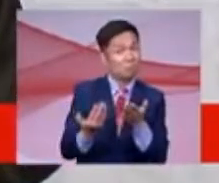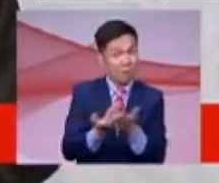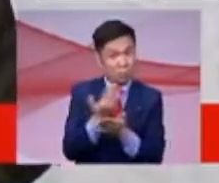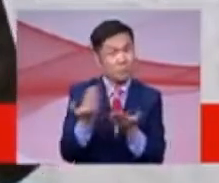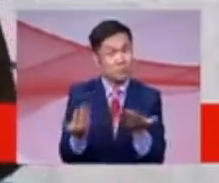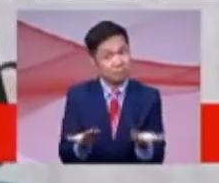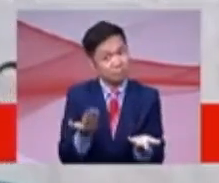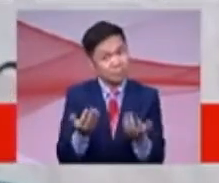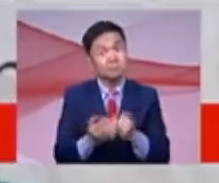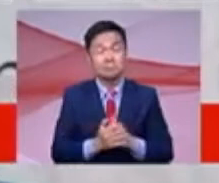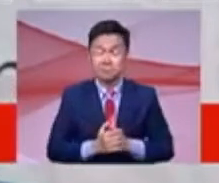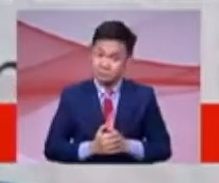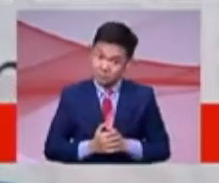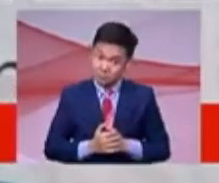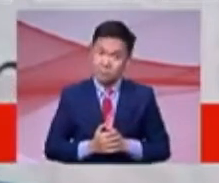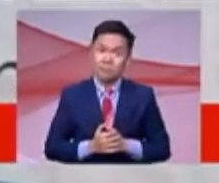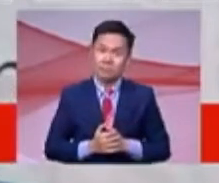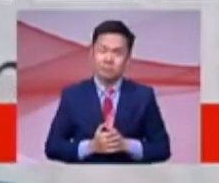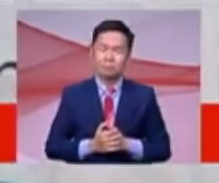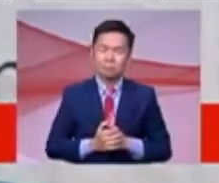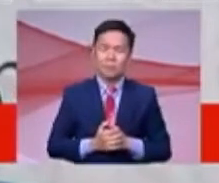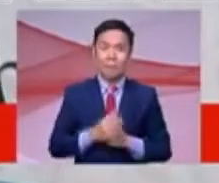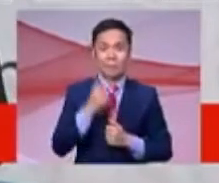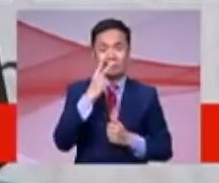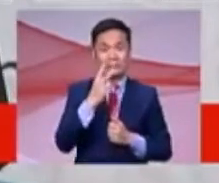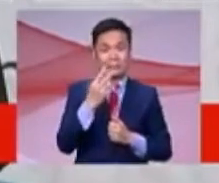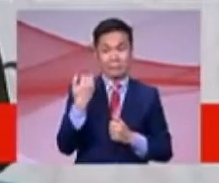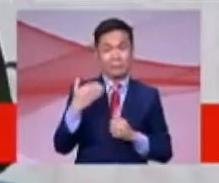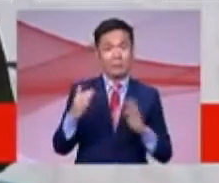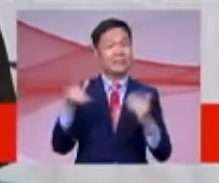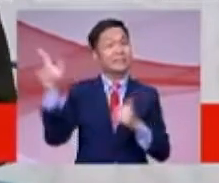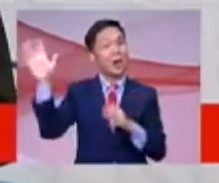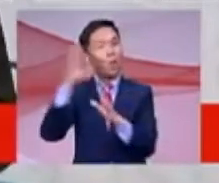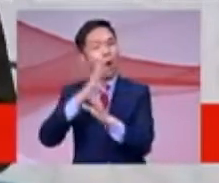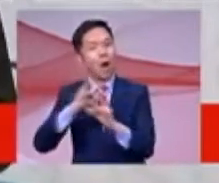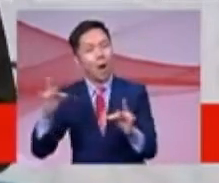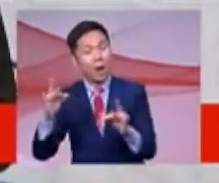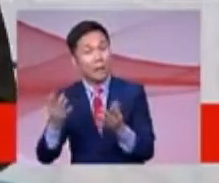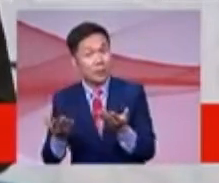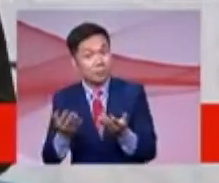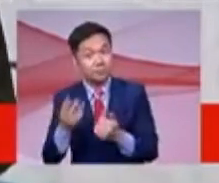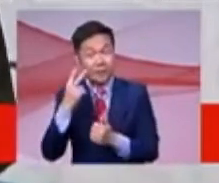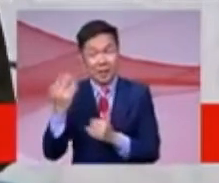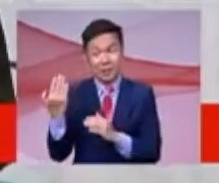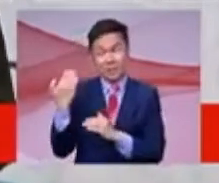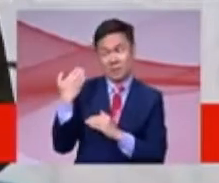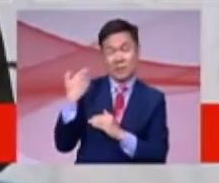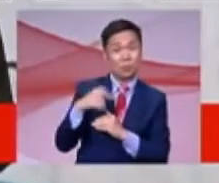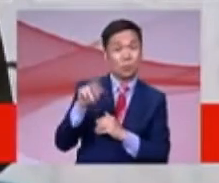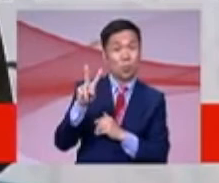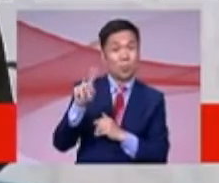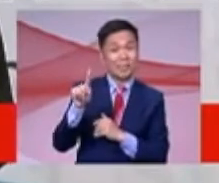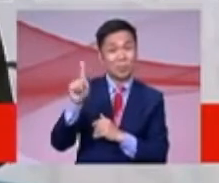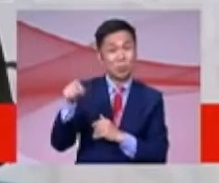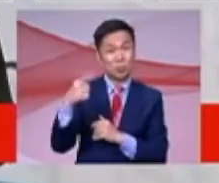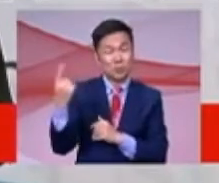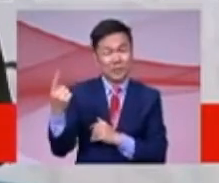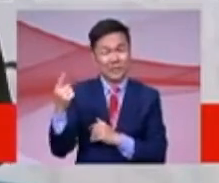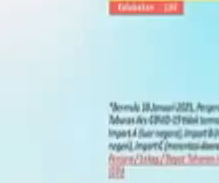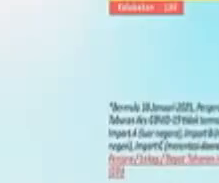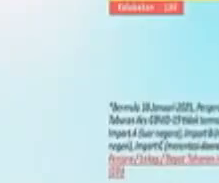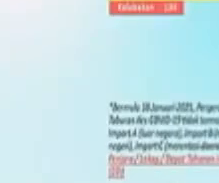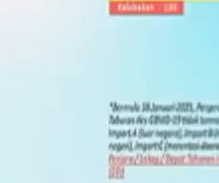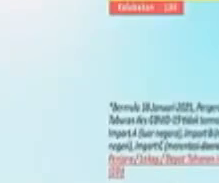Next. Dan ini kita lihat perbandingan di negeri Sarawak sebelum lebih baik, iaitu 21 Januari hingga 3